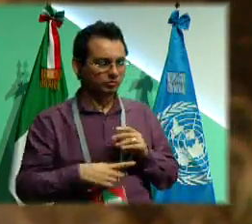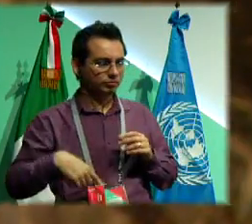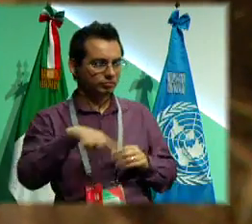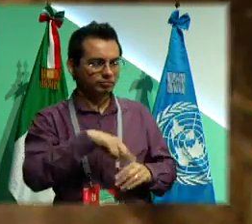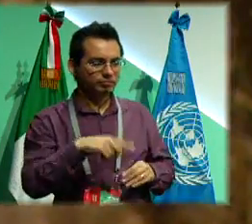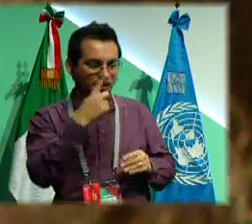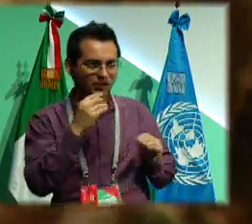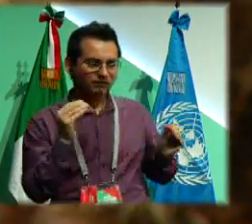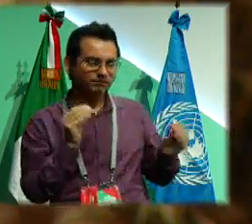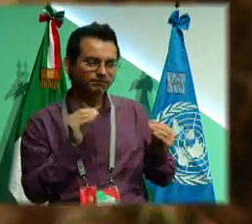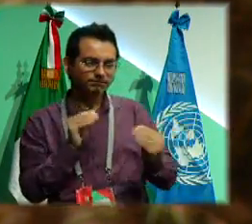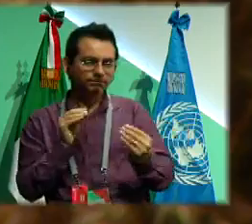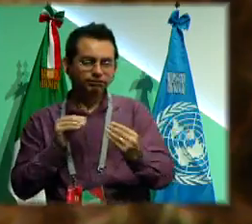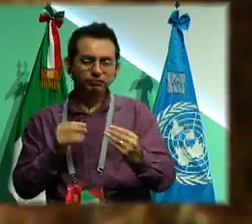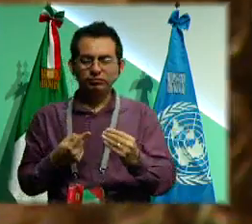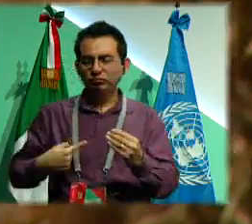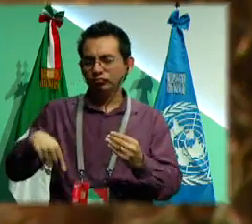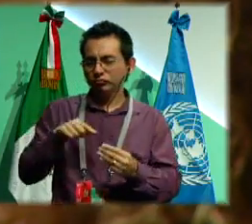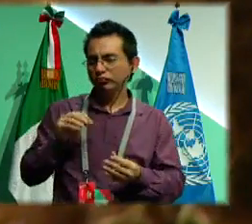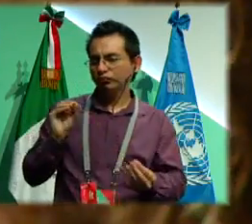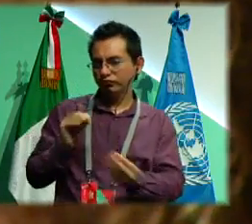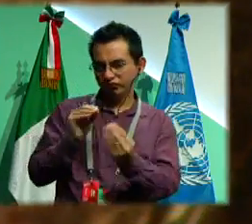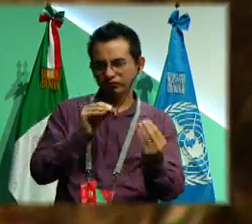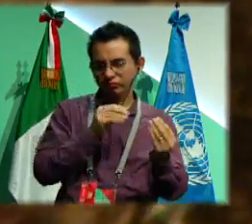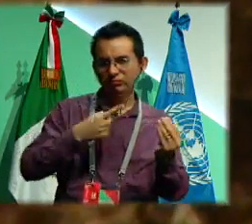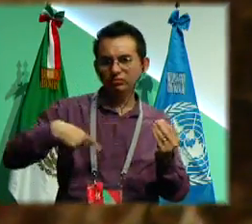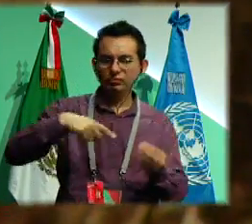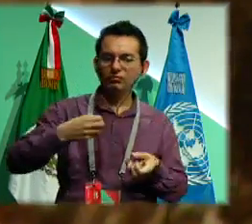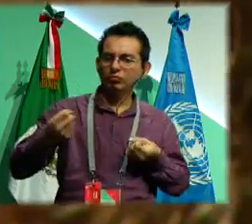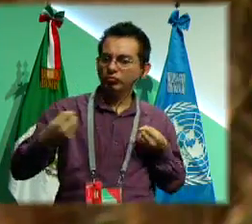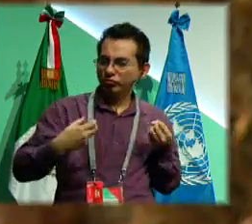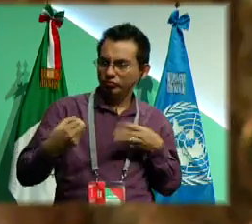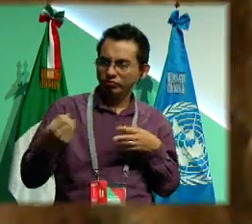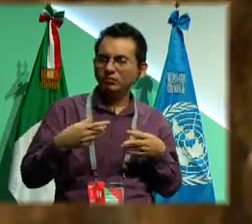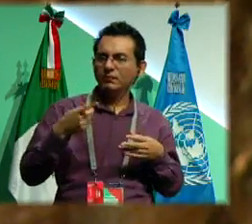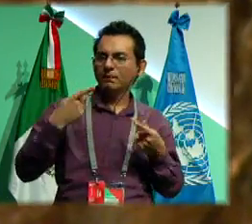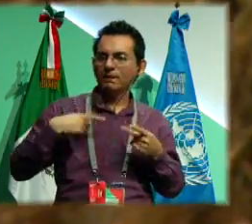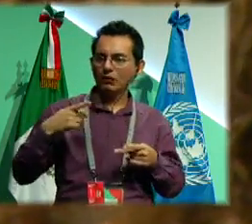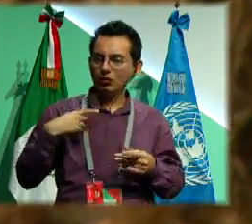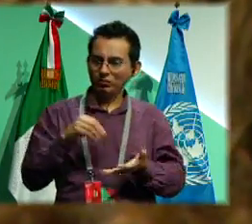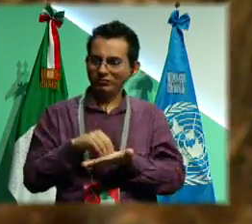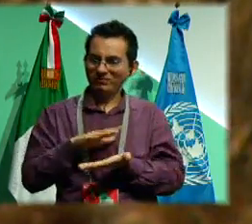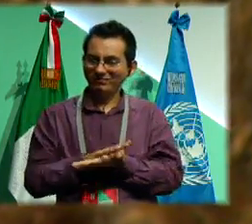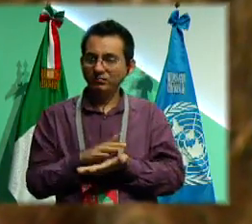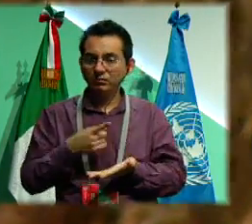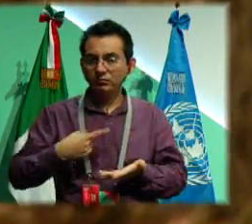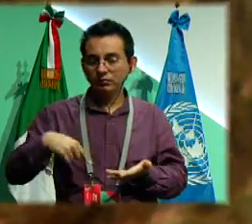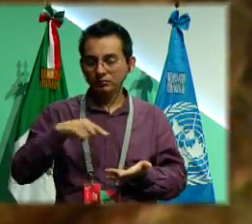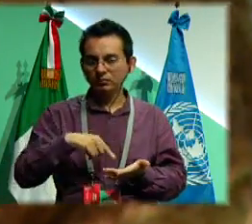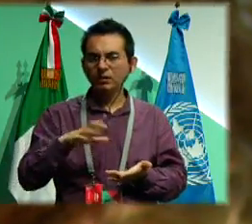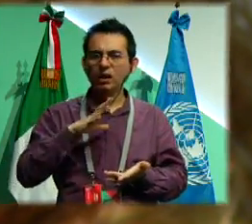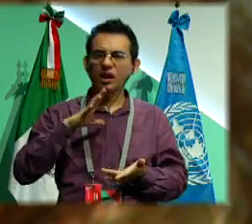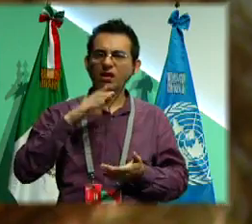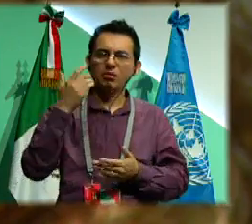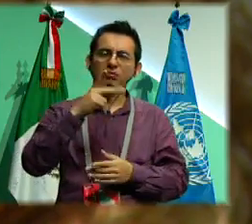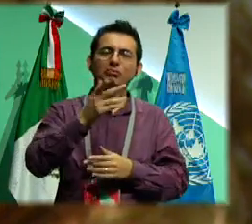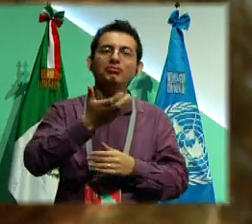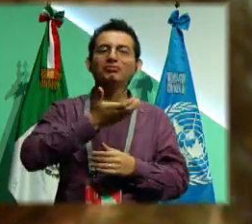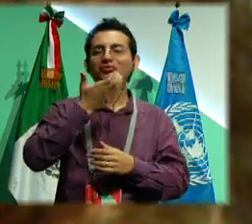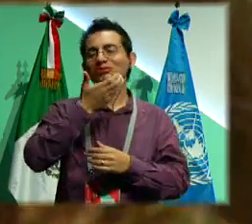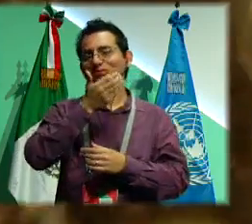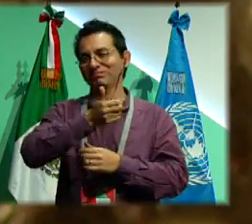le mécanisme de solution des conflits en matière de nom de domaine, les données de celui qui